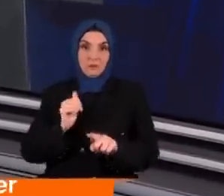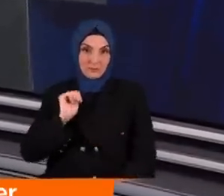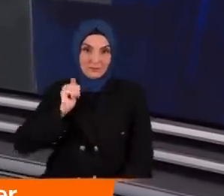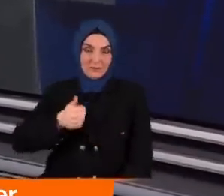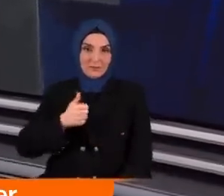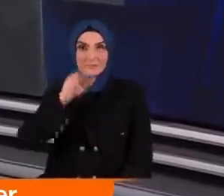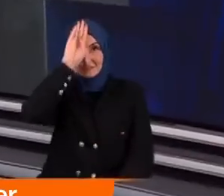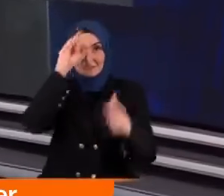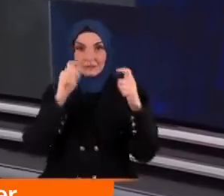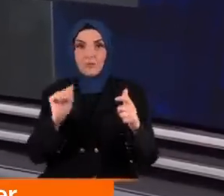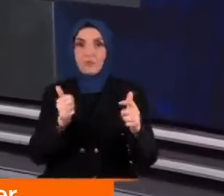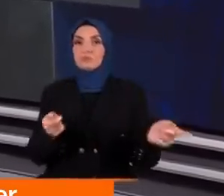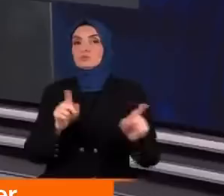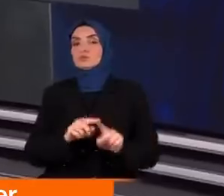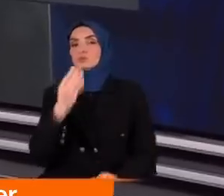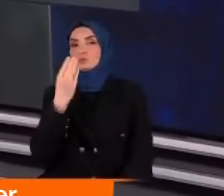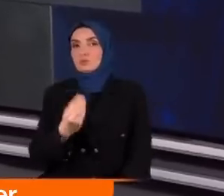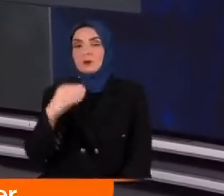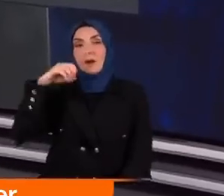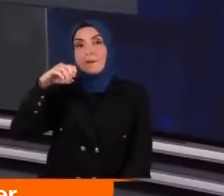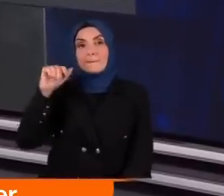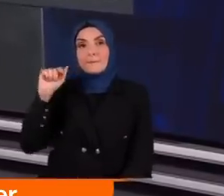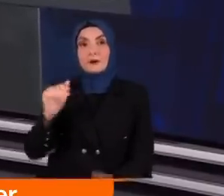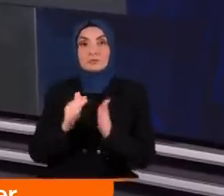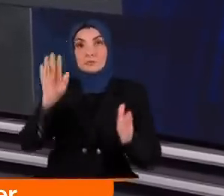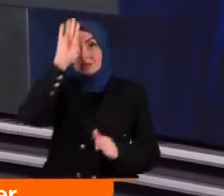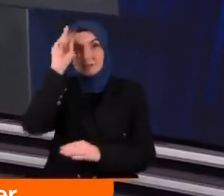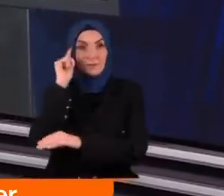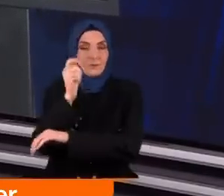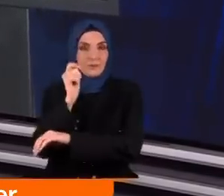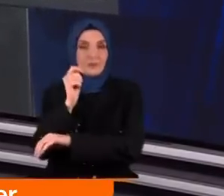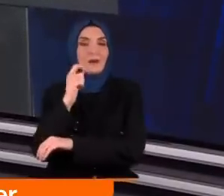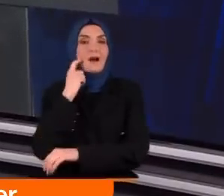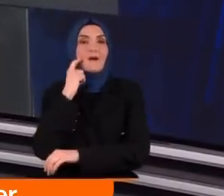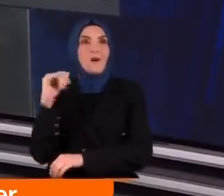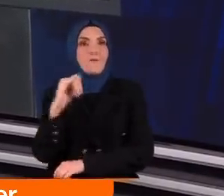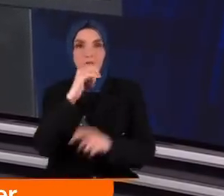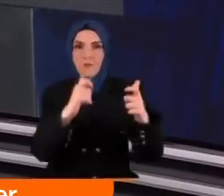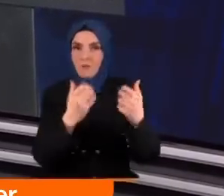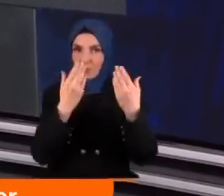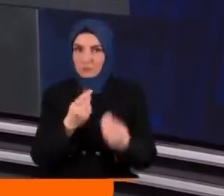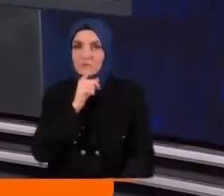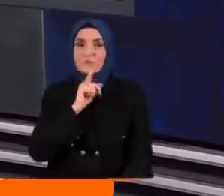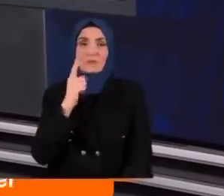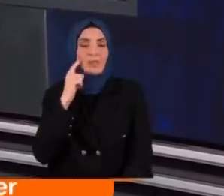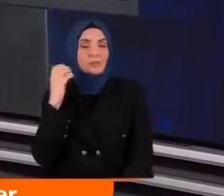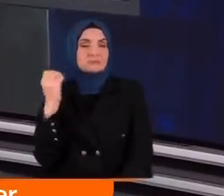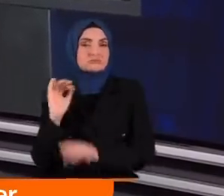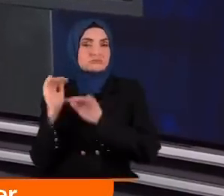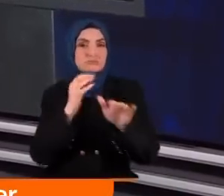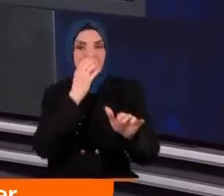Büyük İstanbul mitingini Atatürk Havalimanı'nda yapacak. Yüz binlerce kişinin katılacağı miting için hazırlıklar tüm hızıyla devam